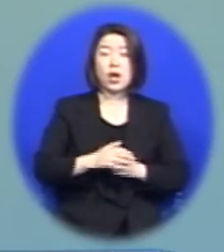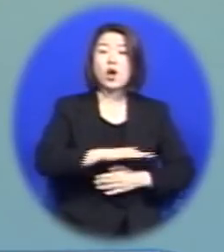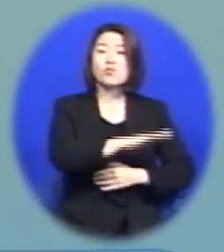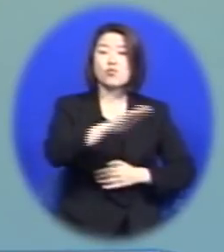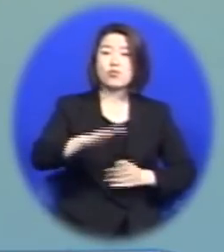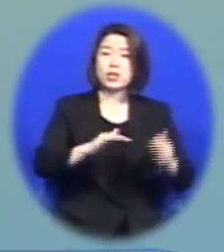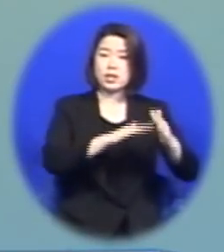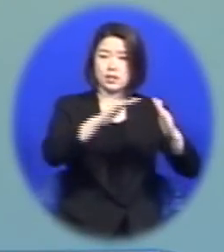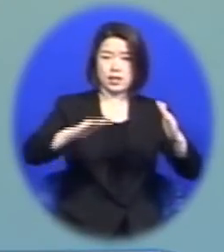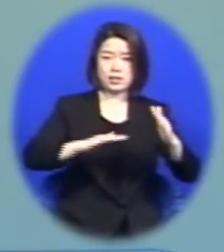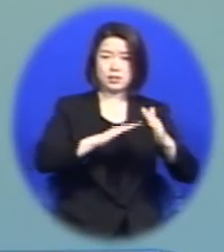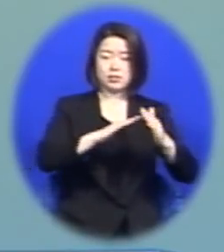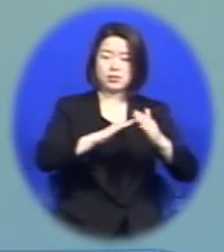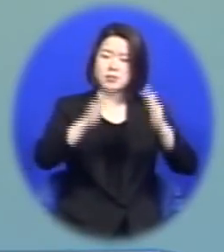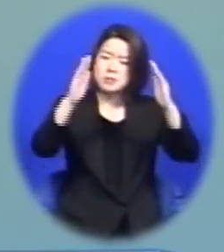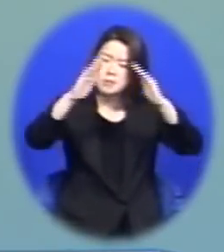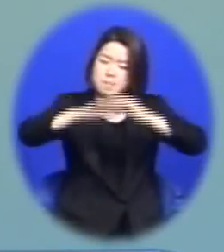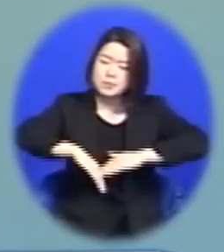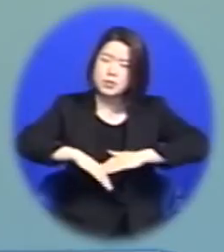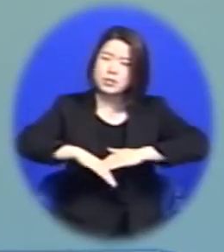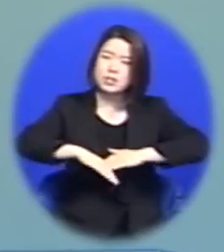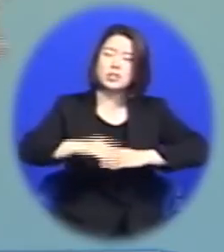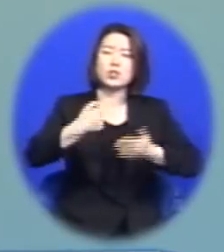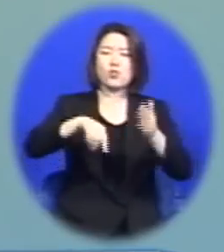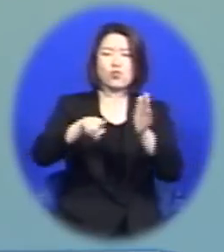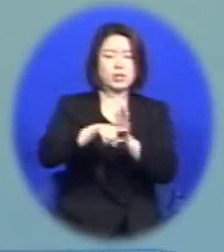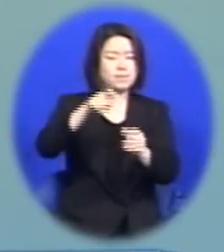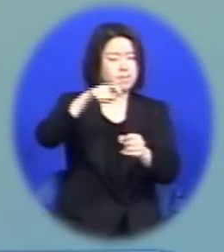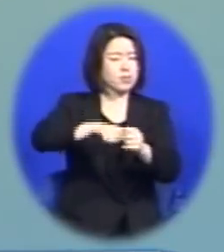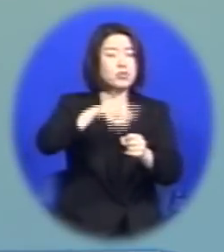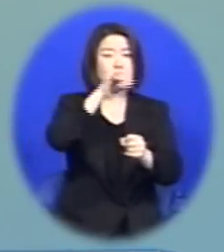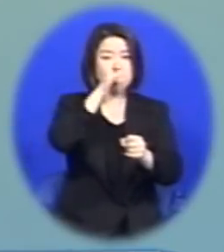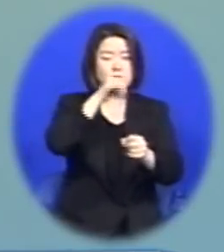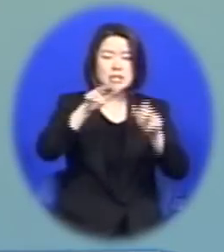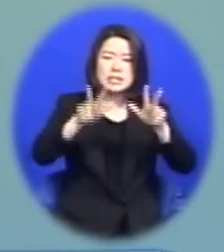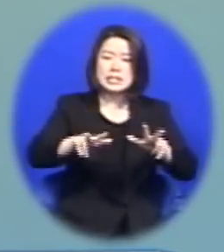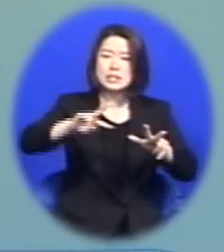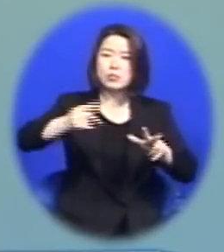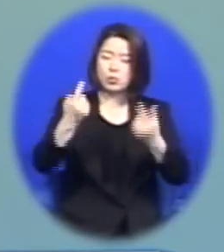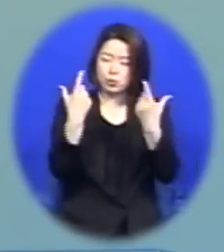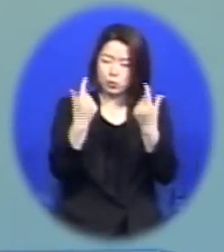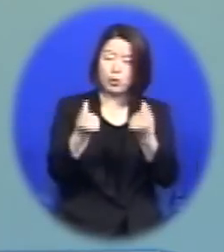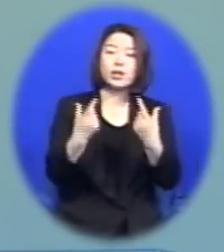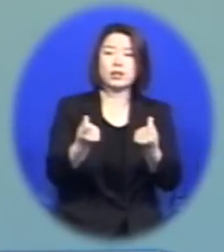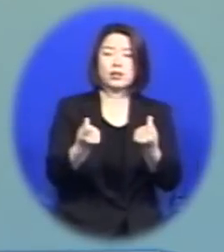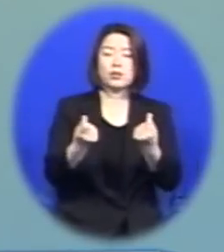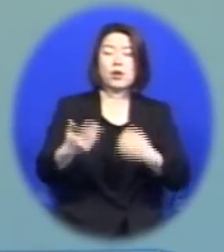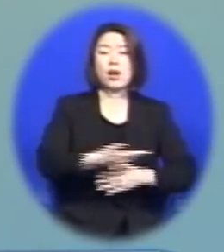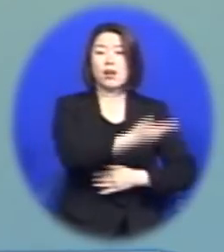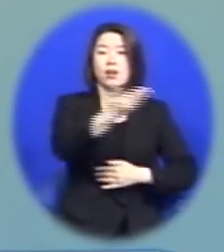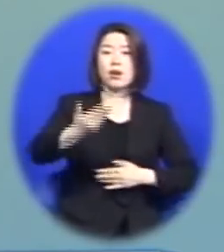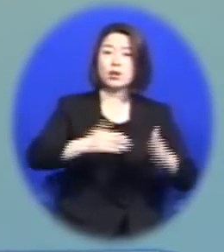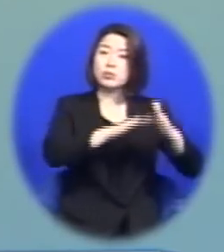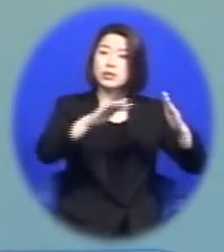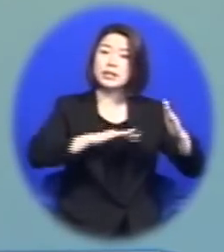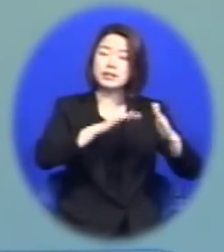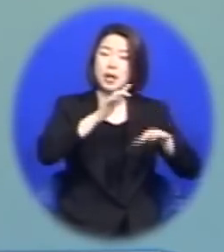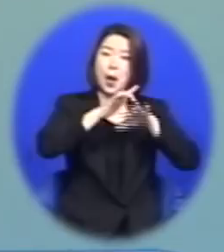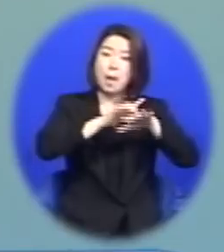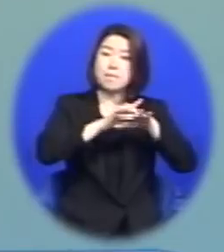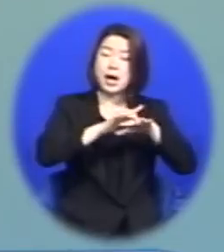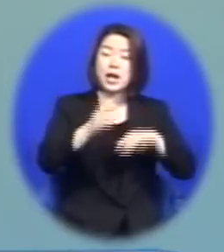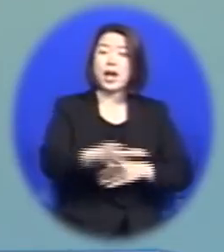우리의 가정을 무너뜨린 존재입니다 지금도 똑 같이 합니다 여러분 여러분의 가정에 마귀가